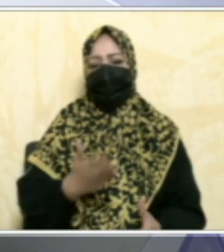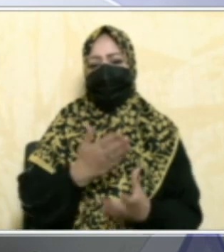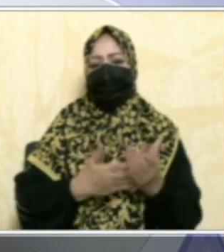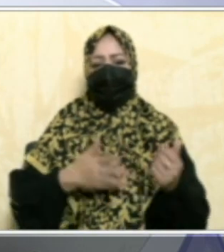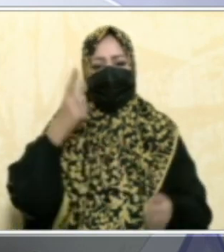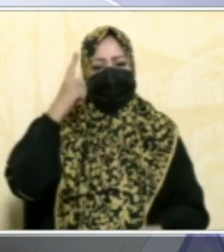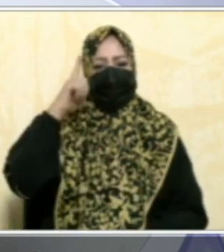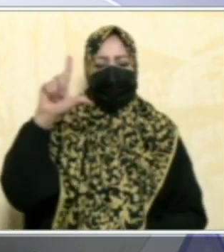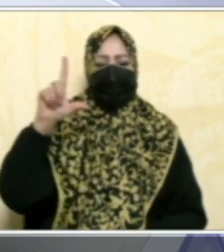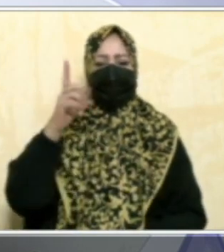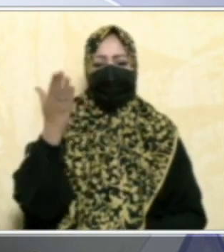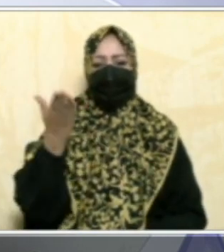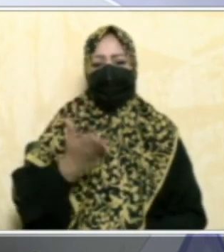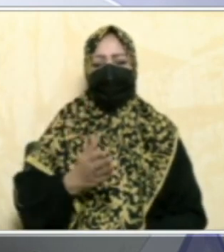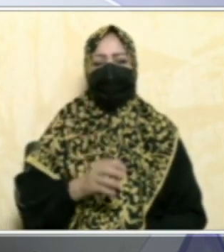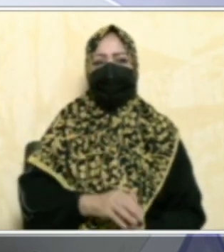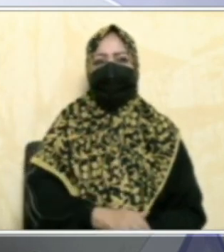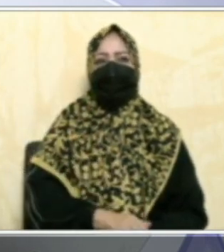يا بنت ليبيا، تسمعي فينا؟